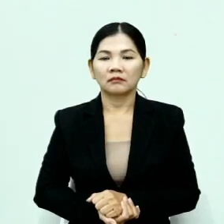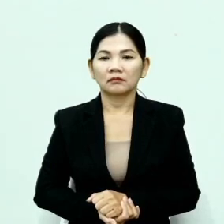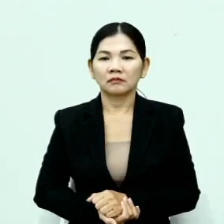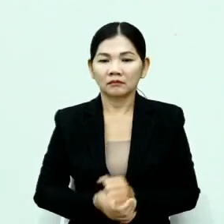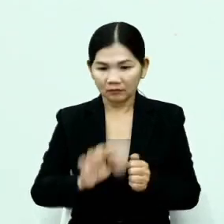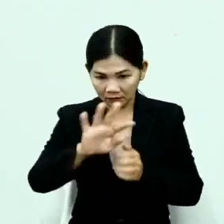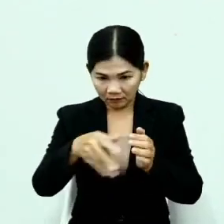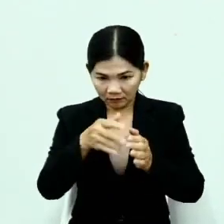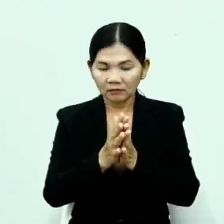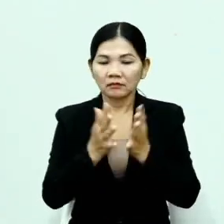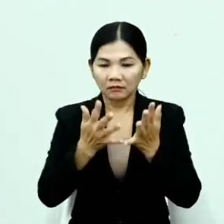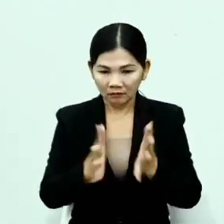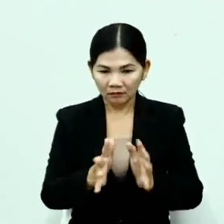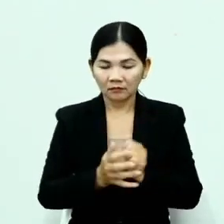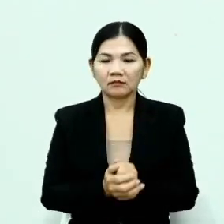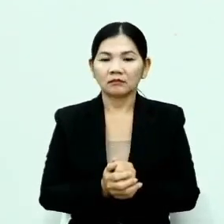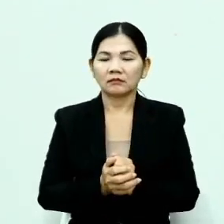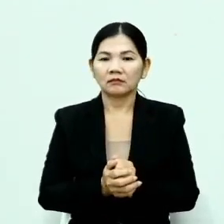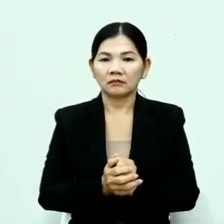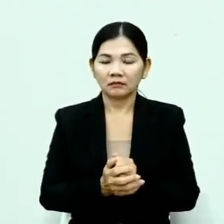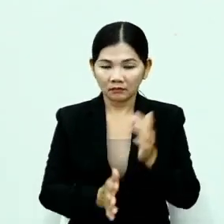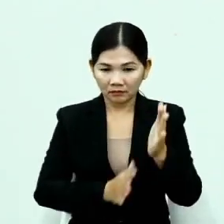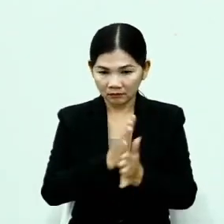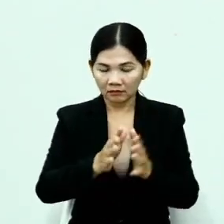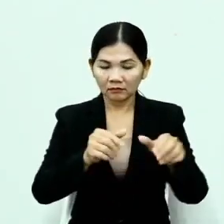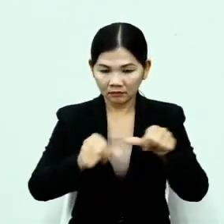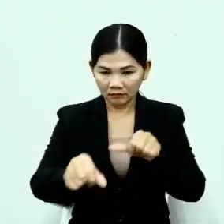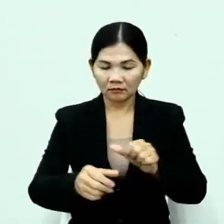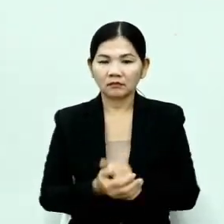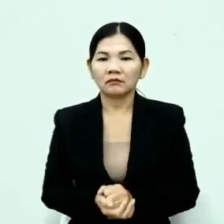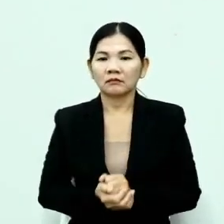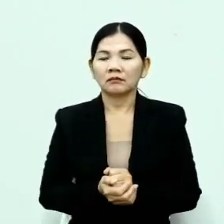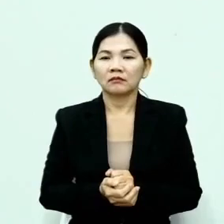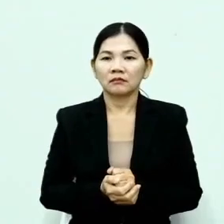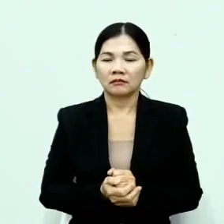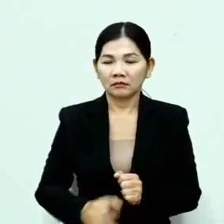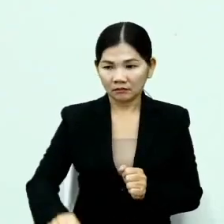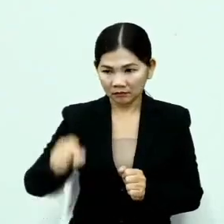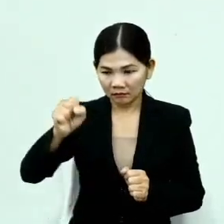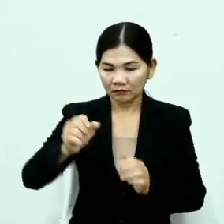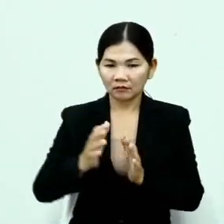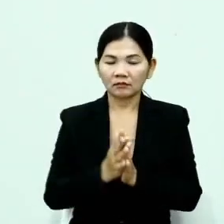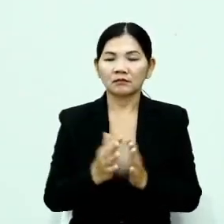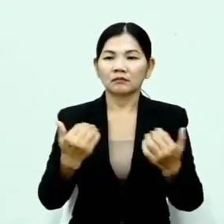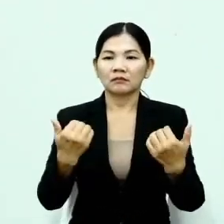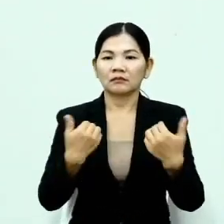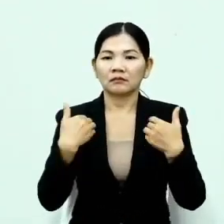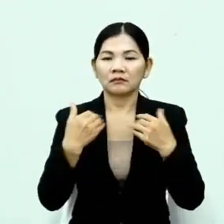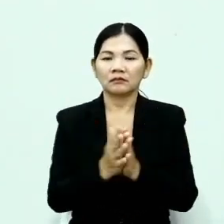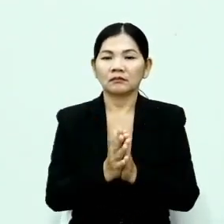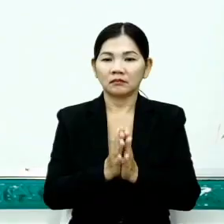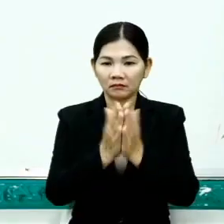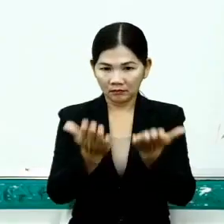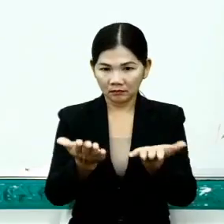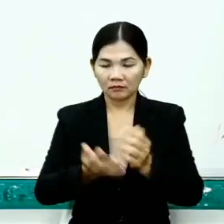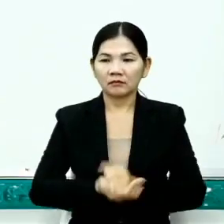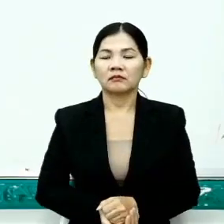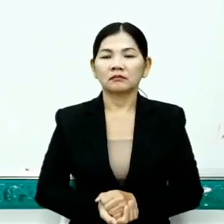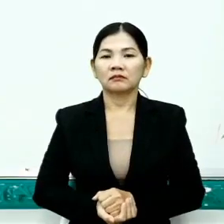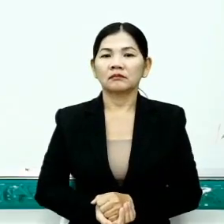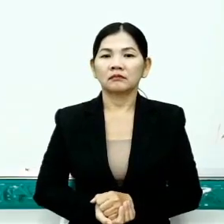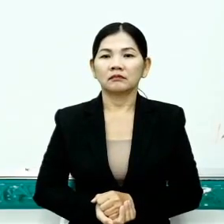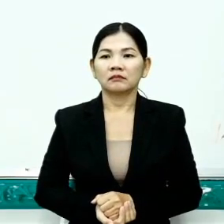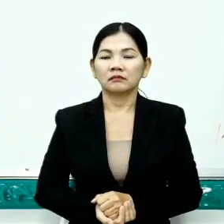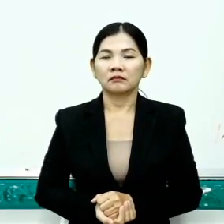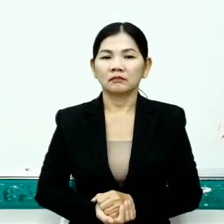អរគុណបាទរួចរាល់ហើយកូនកូនត្រៀមខ្លួនសរសេរបន្តគឺសរសេរនៅលើក្តារឈ្នួនហើយគឺសរសេរនៅលើសៀវភៅរបស់កូនណា